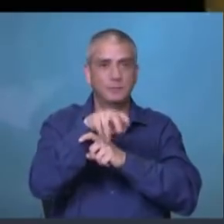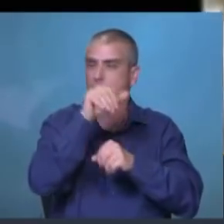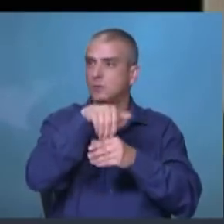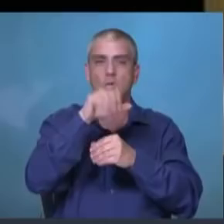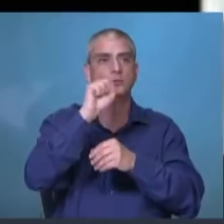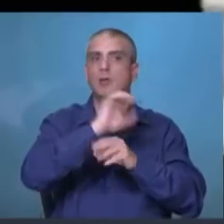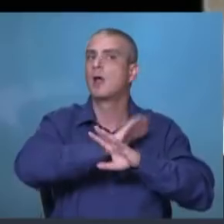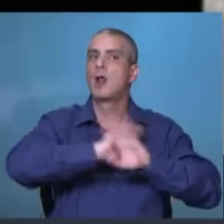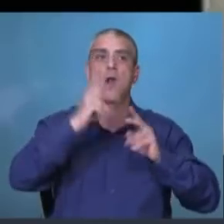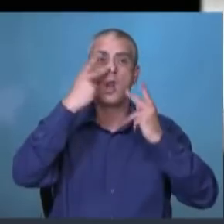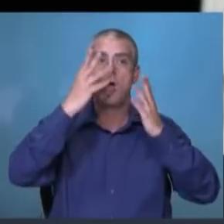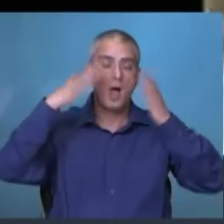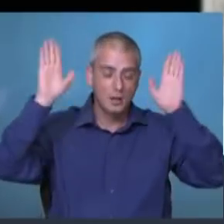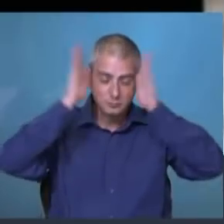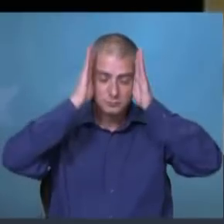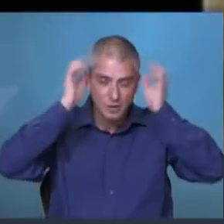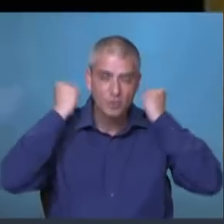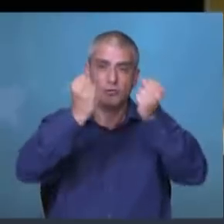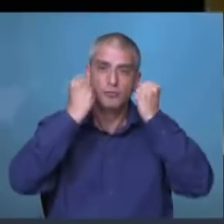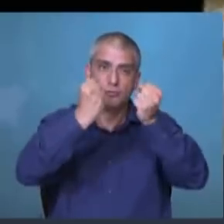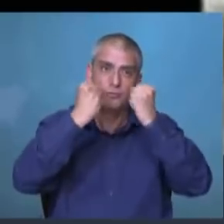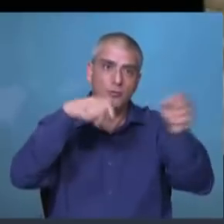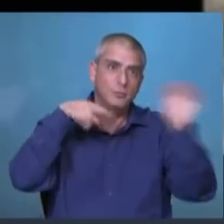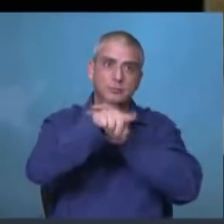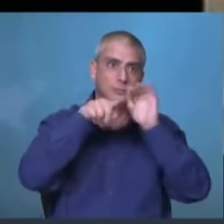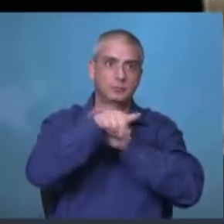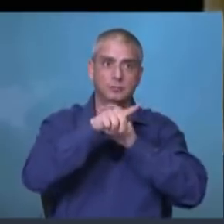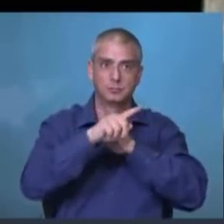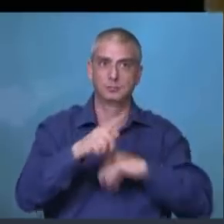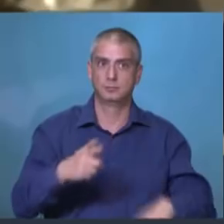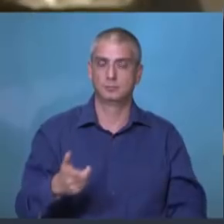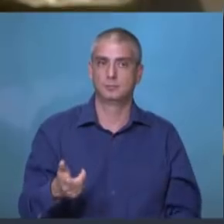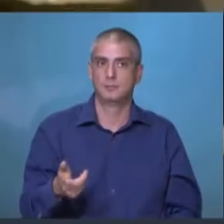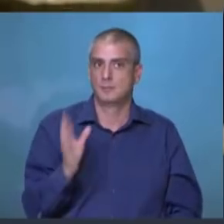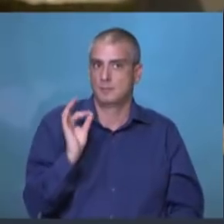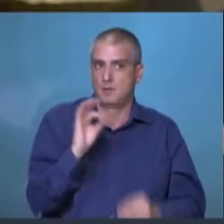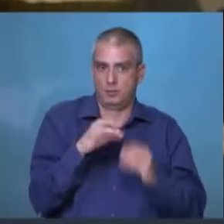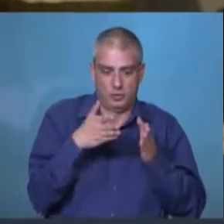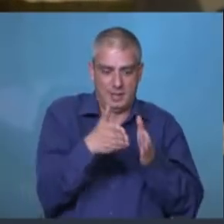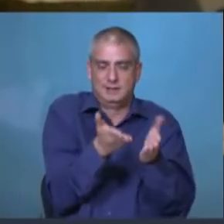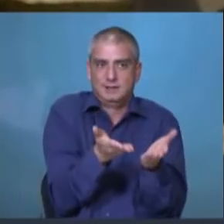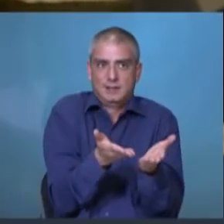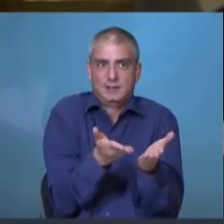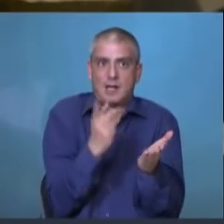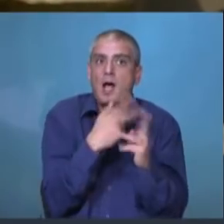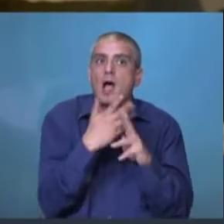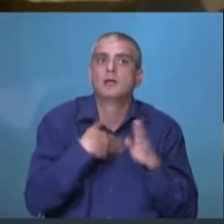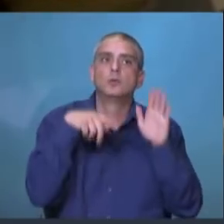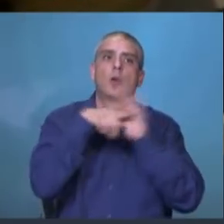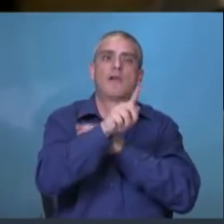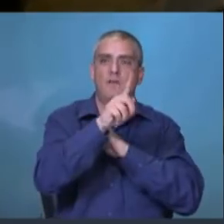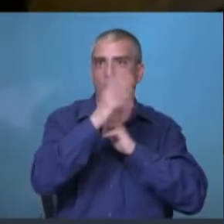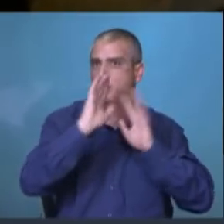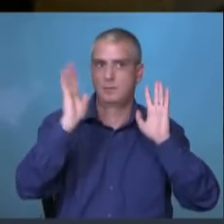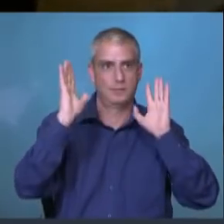יעקב, אף אחד לא ראה אותך ולא הסתכל. אף הוא, וגם הטנקים שנפגעו אחרינו, ממש על הציר. הם רק רצו לברוח מהתופת